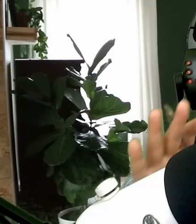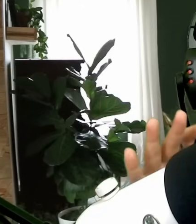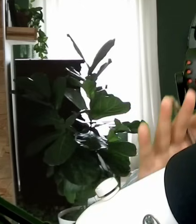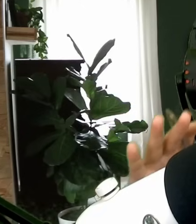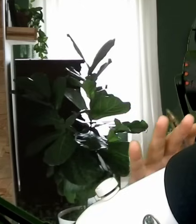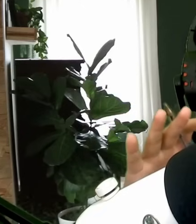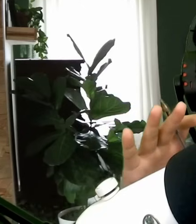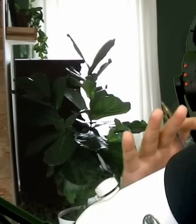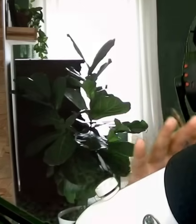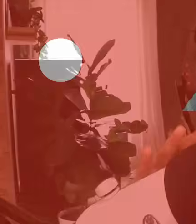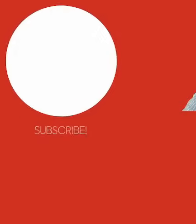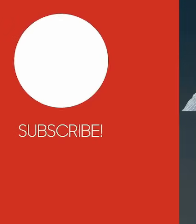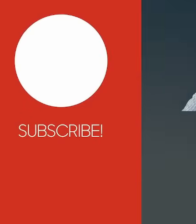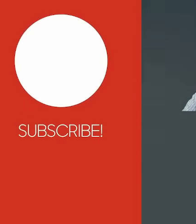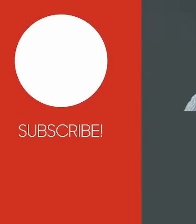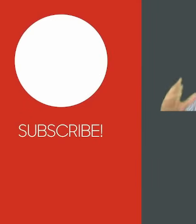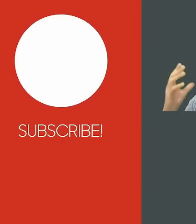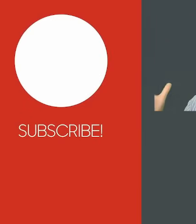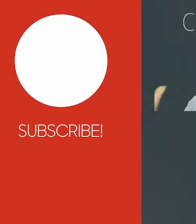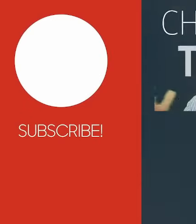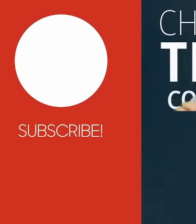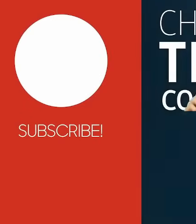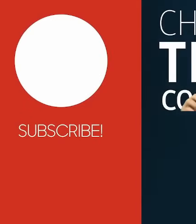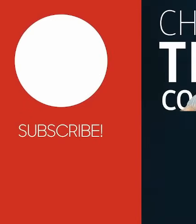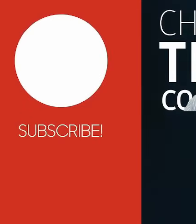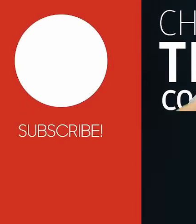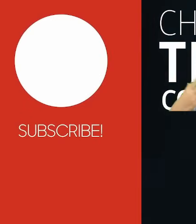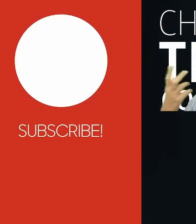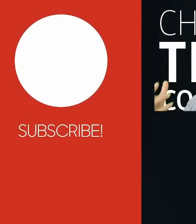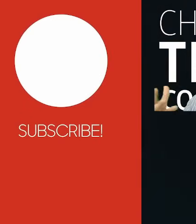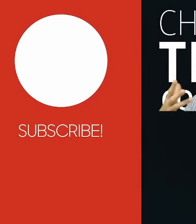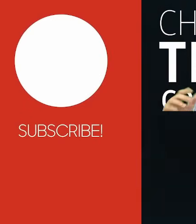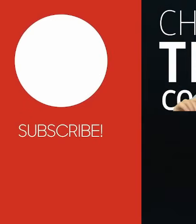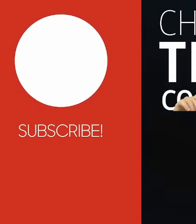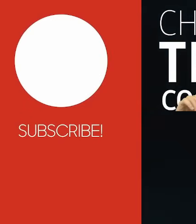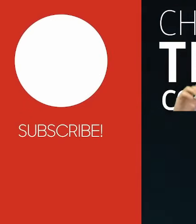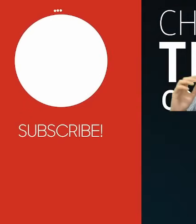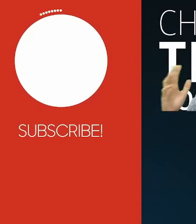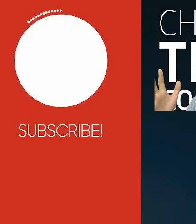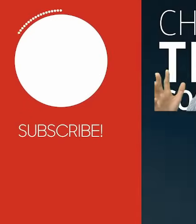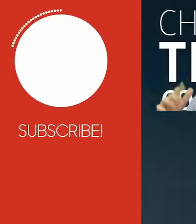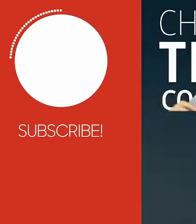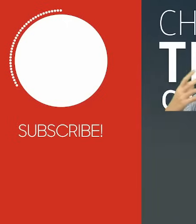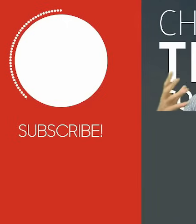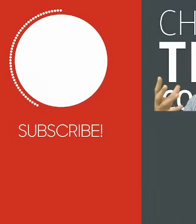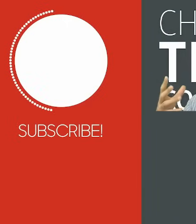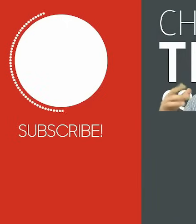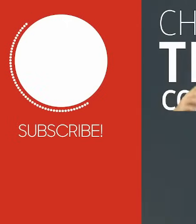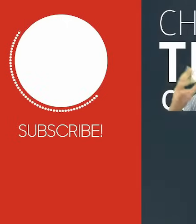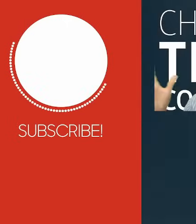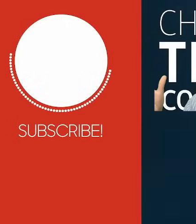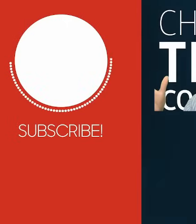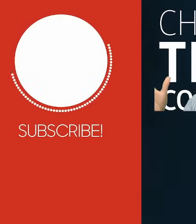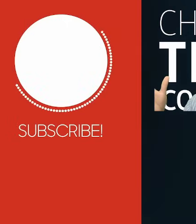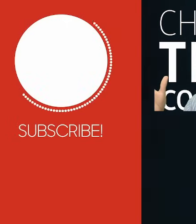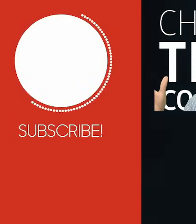ng mga mensahe amin po talagang binabasa. And if you like these kinds of contents, nanonood, nagbibigay ng reaction sa mga religious contents, mga preachers, or